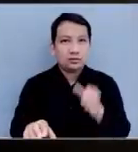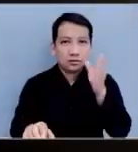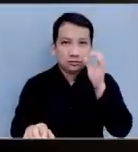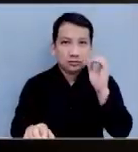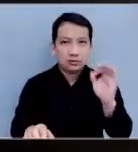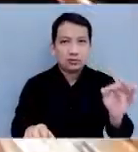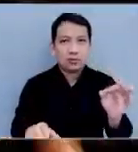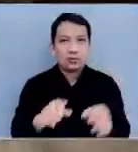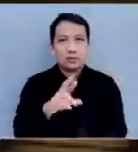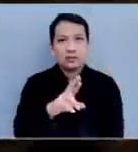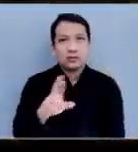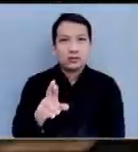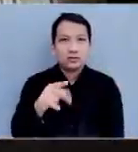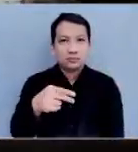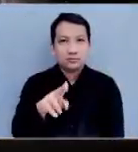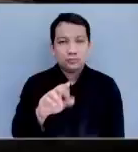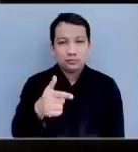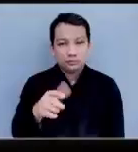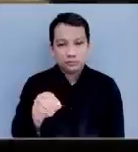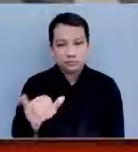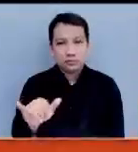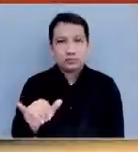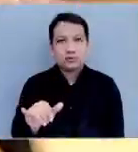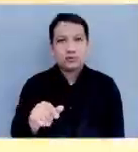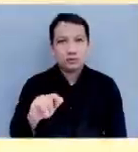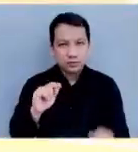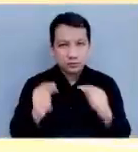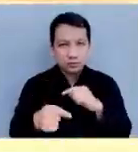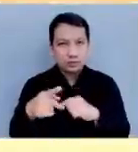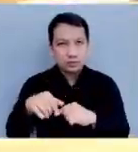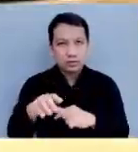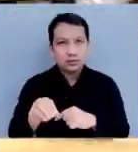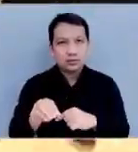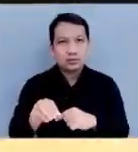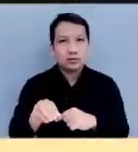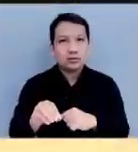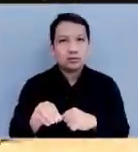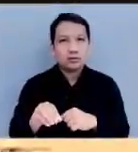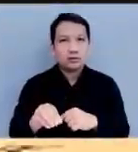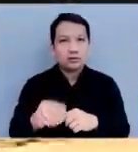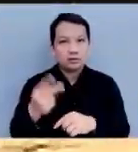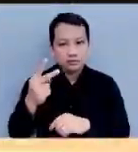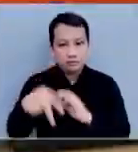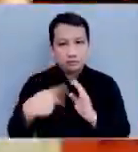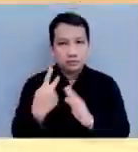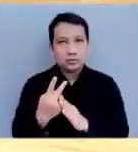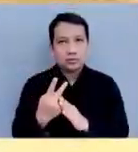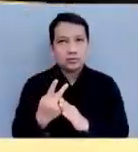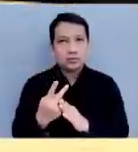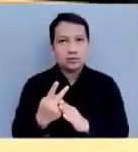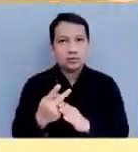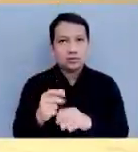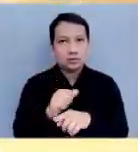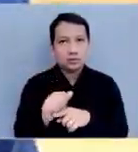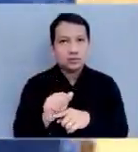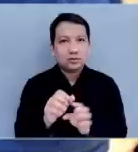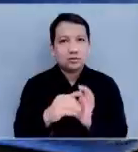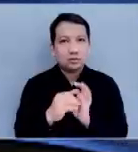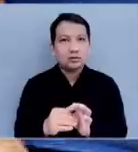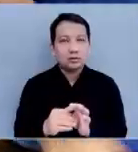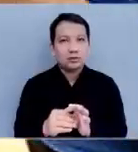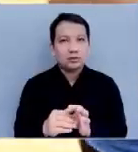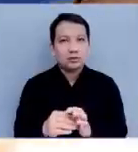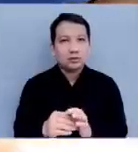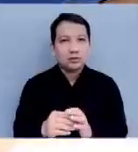at RR Pugoy. Puwera sa injured pa rin si Pugoy, sumailalim sa dalawang oras na drills ang Gilas. Ayon kay head coach